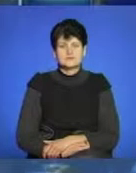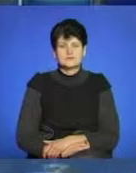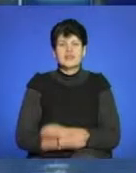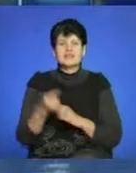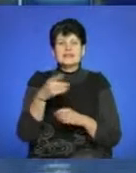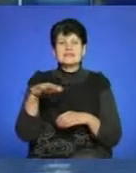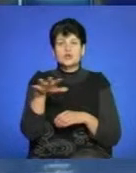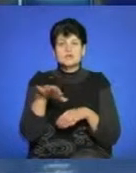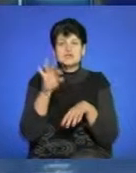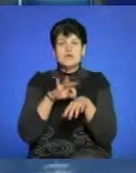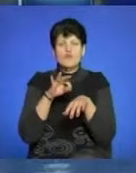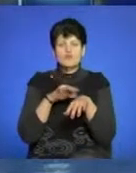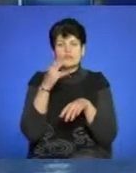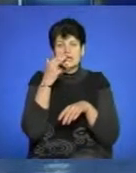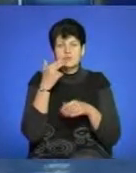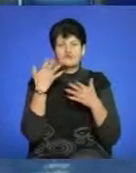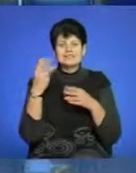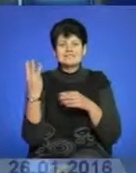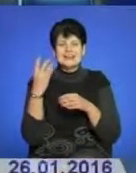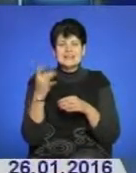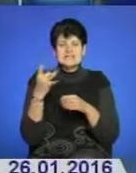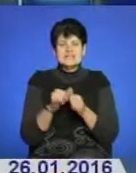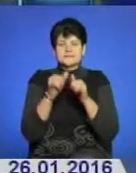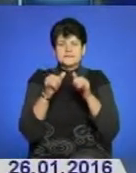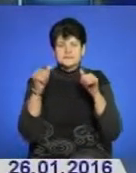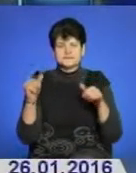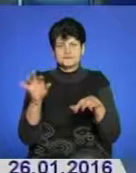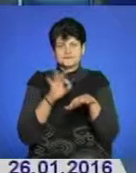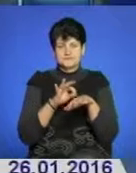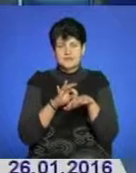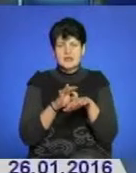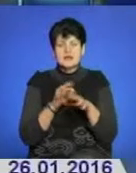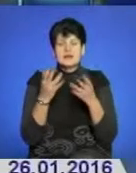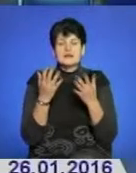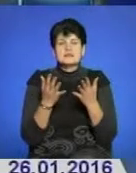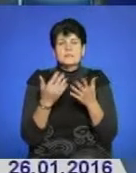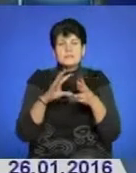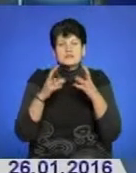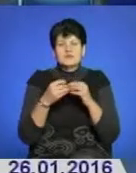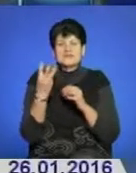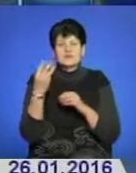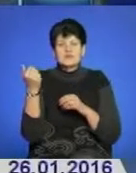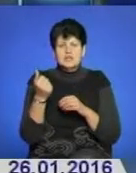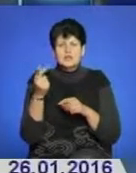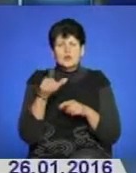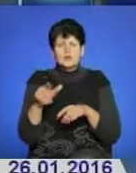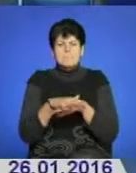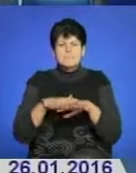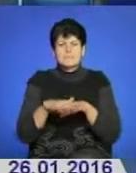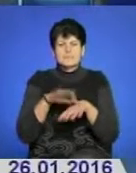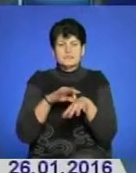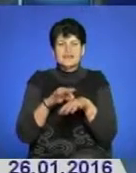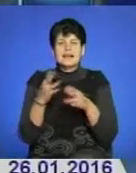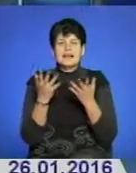На Тернопільщині захворюваність на грип уже майже в три рази перевищила епідпоріг. За підсумками третього тижня, відколи люди масово почали хворіти,